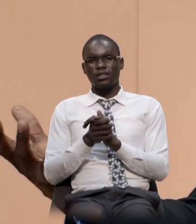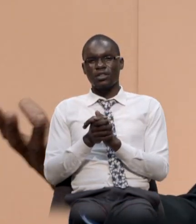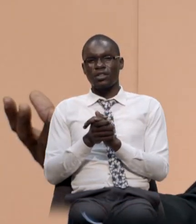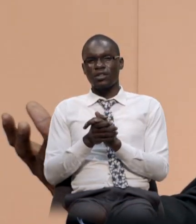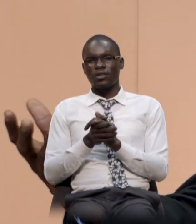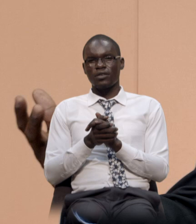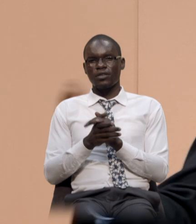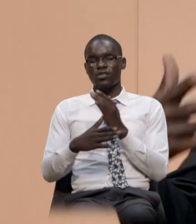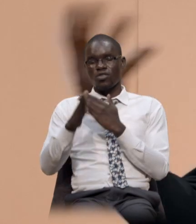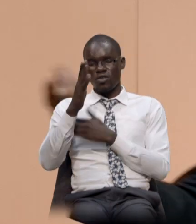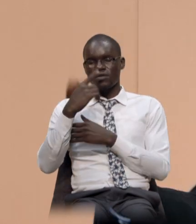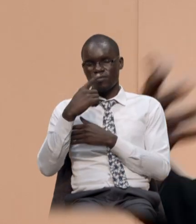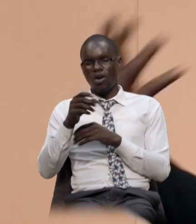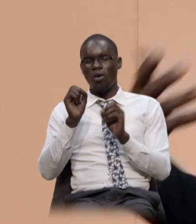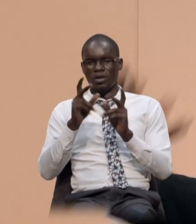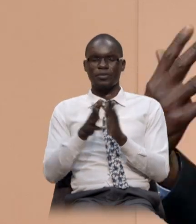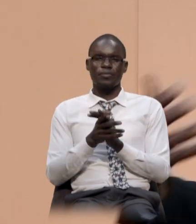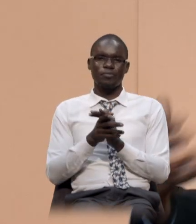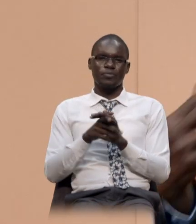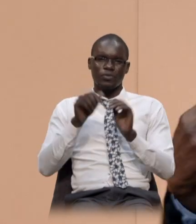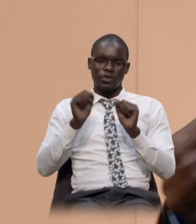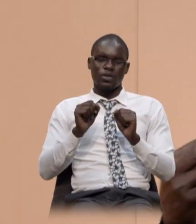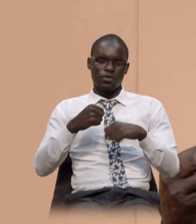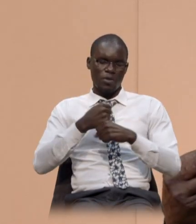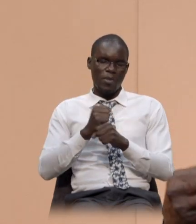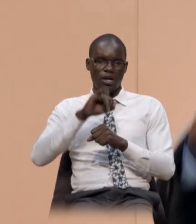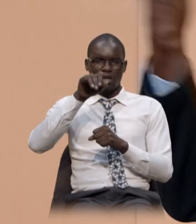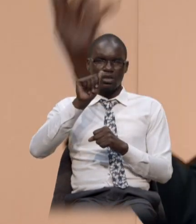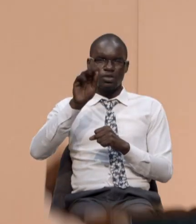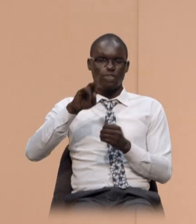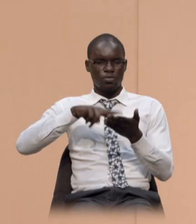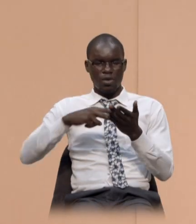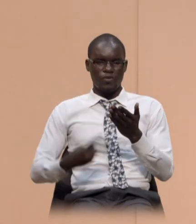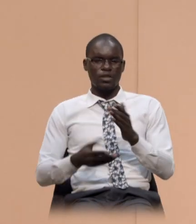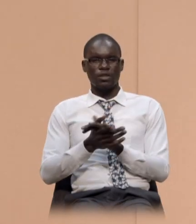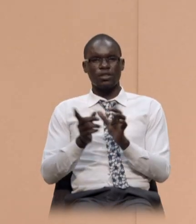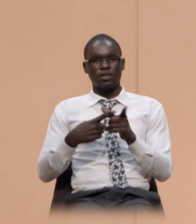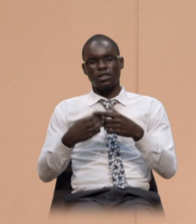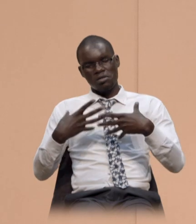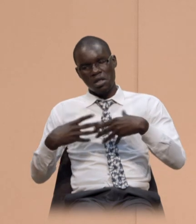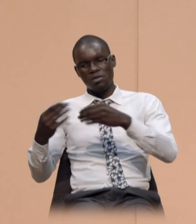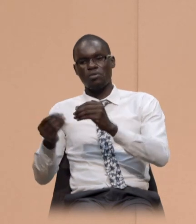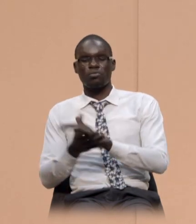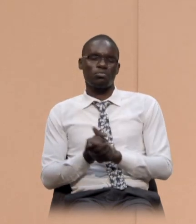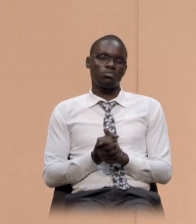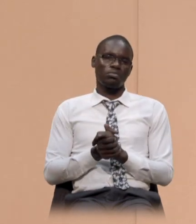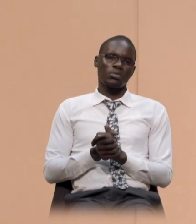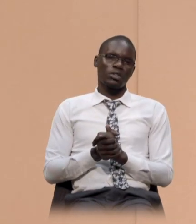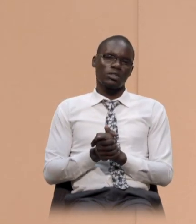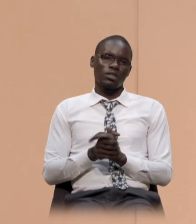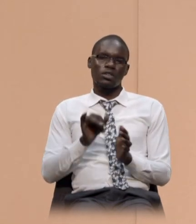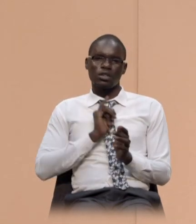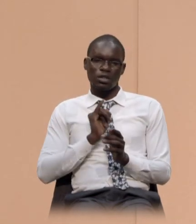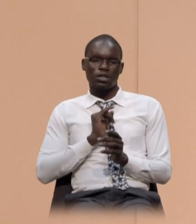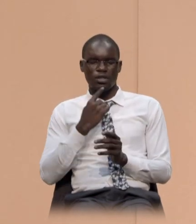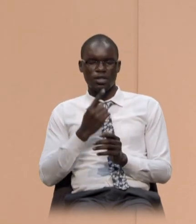kama ni hivyo unadhani ya kwamba hiyo inaweza kumwangusha Ayubu, basi enda. Shetani akaenda. Nataka ni kuambia